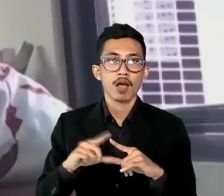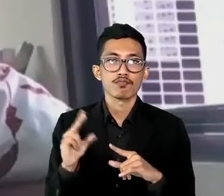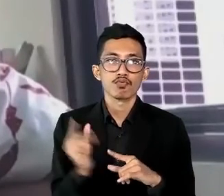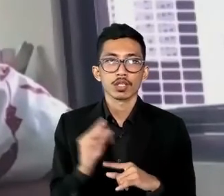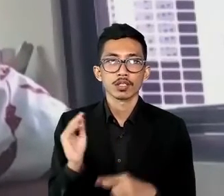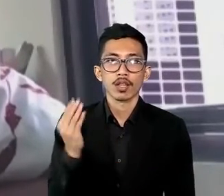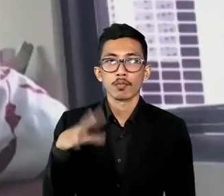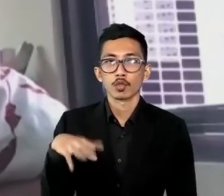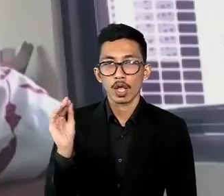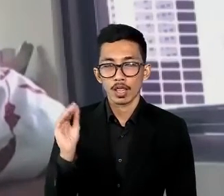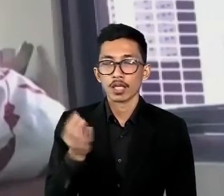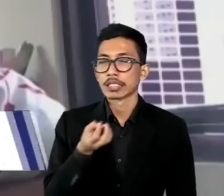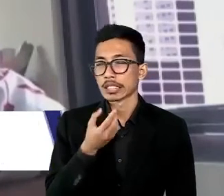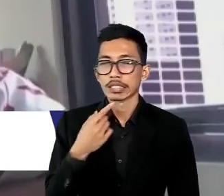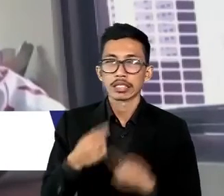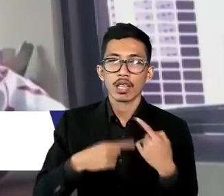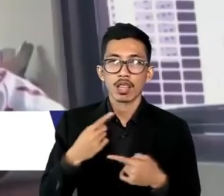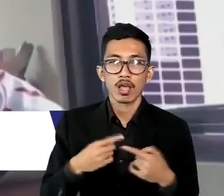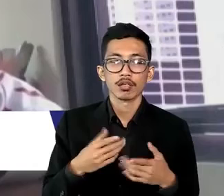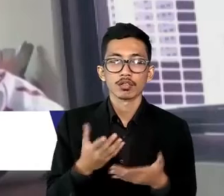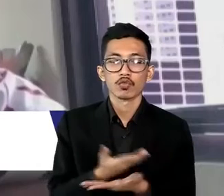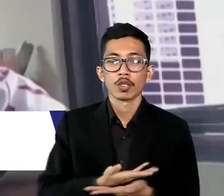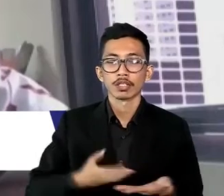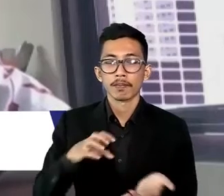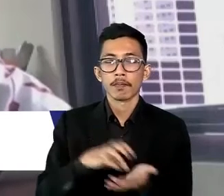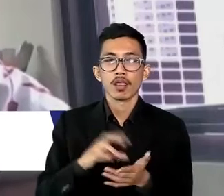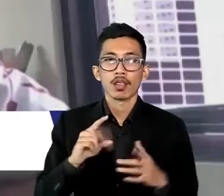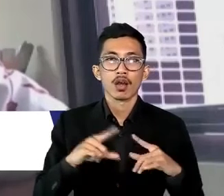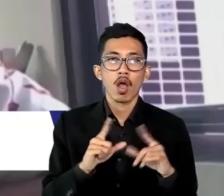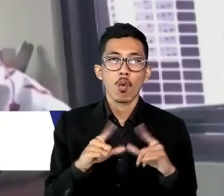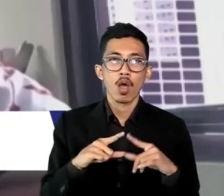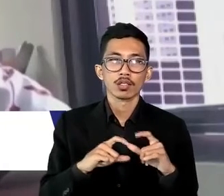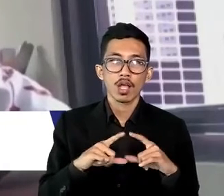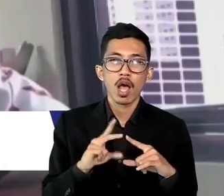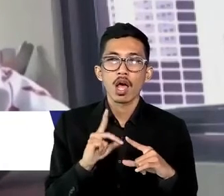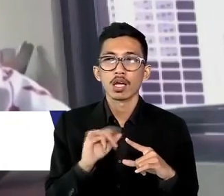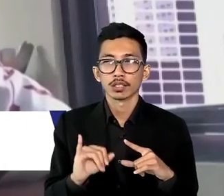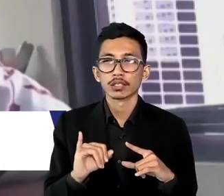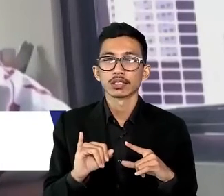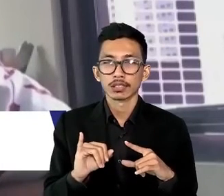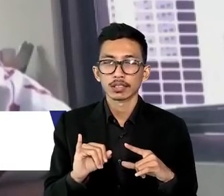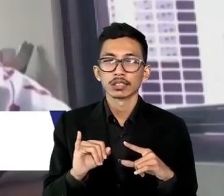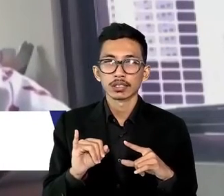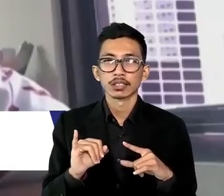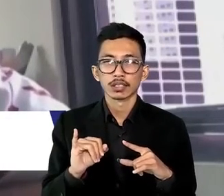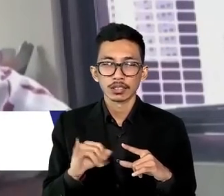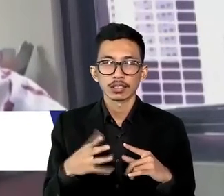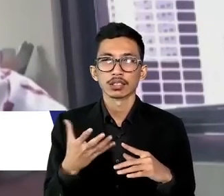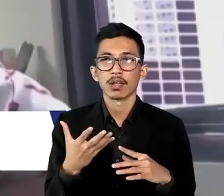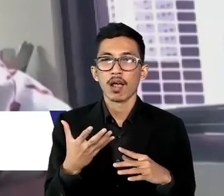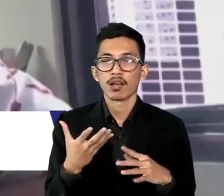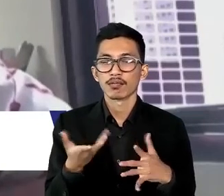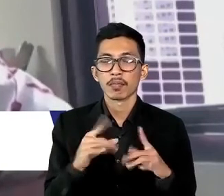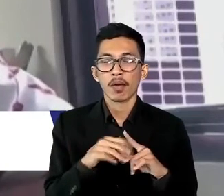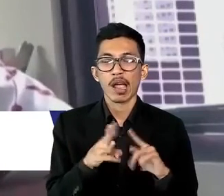terkait penanganan COVID-19 di Kelurahan Rawasari. Perlu kami informasikan bahwasanya kami di Kelurahan Rawasari sejak